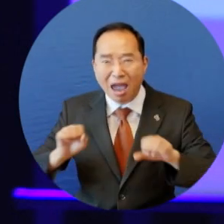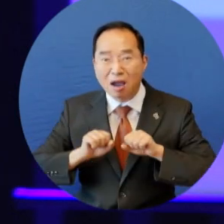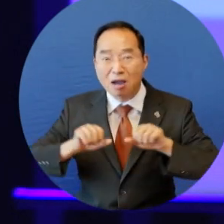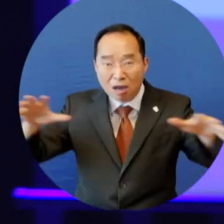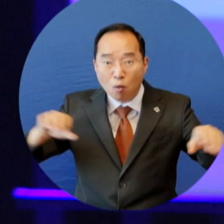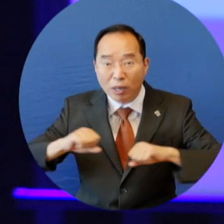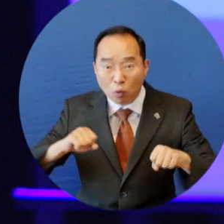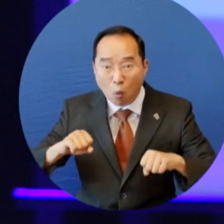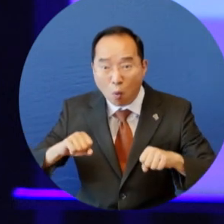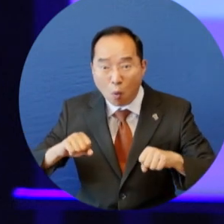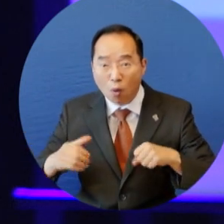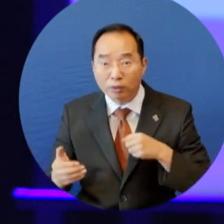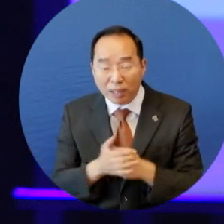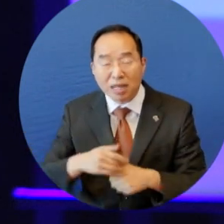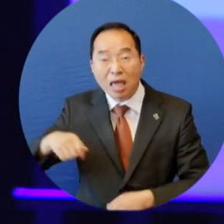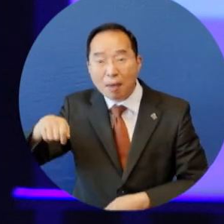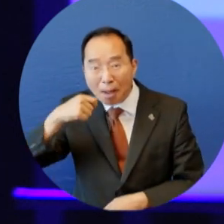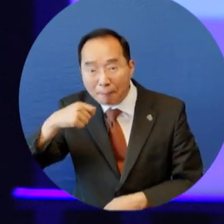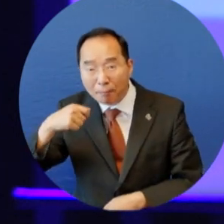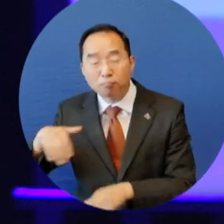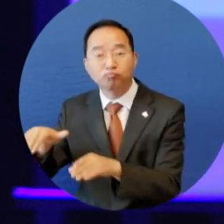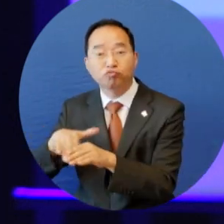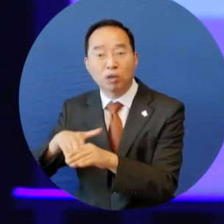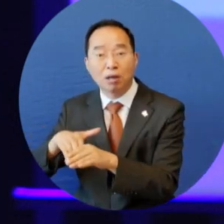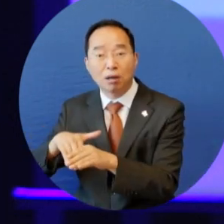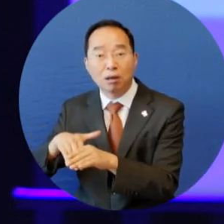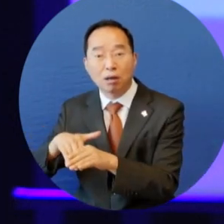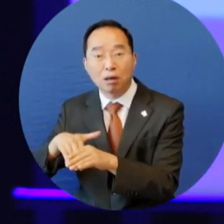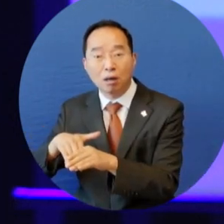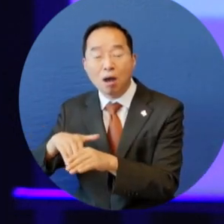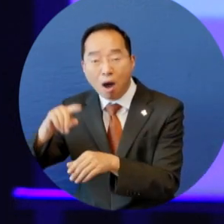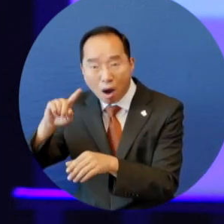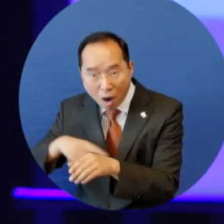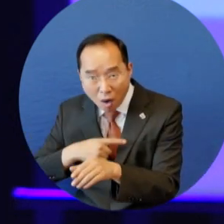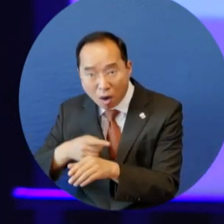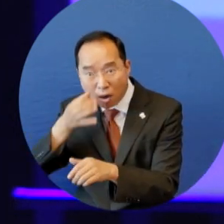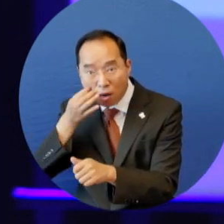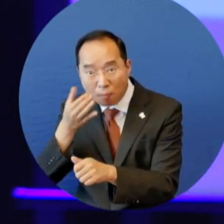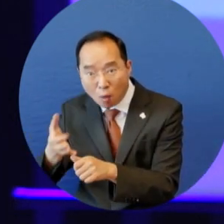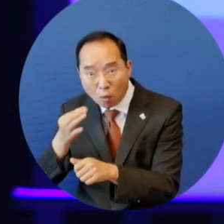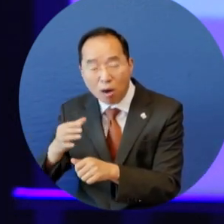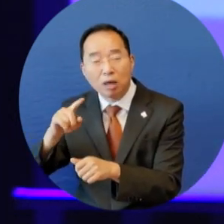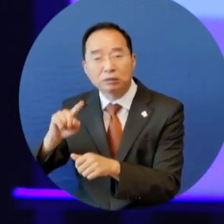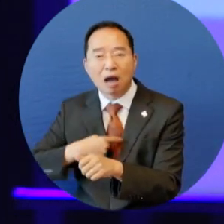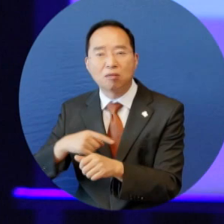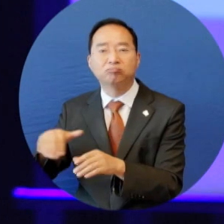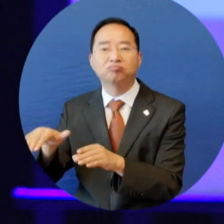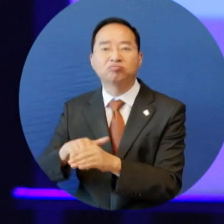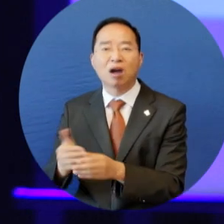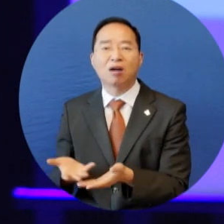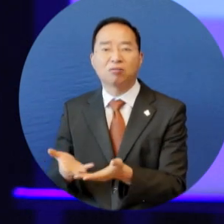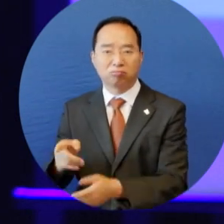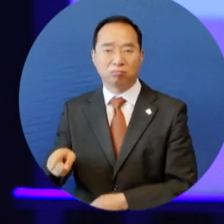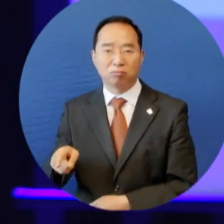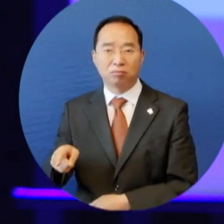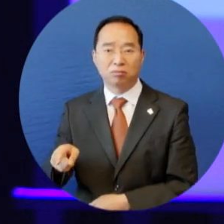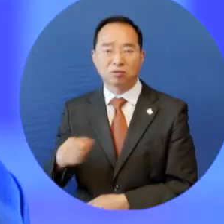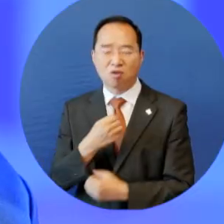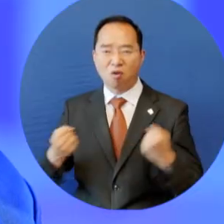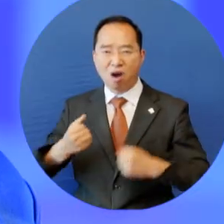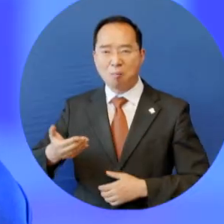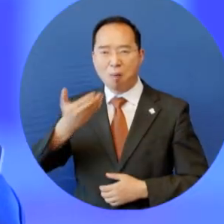될 것인데 이들이 먹는 밥은 전 세계의 먹거리의 선두 주자가 될 그런